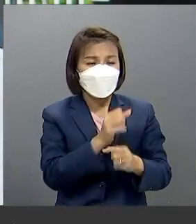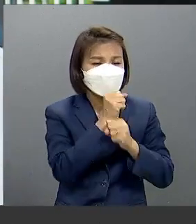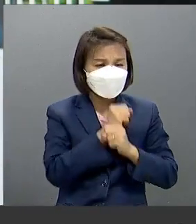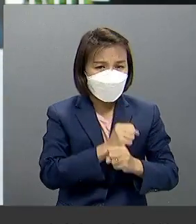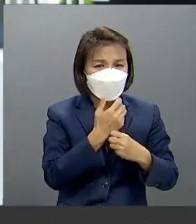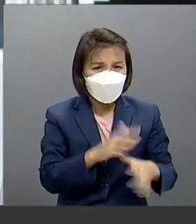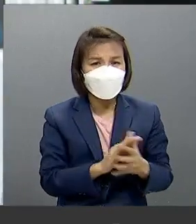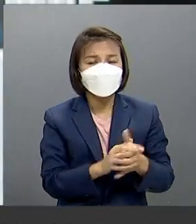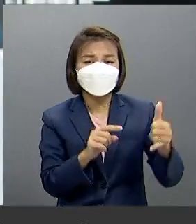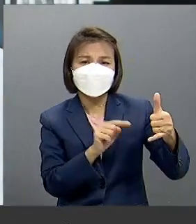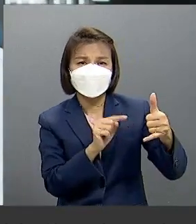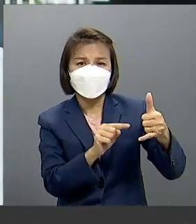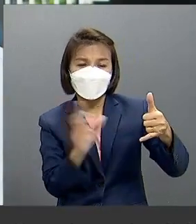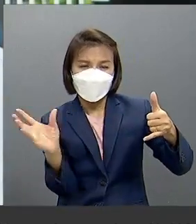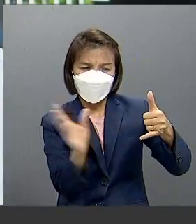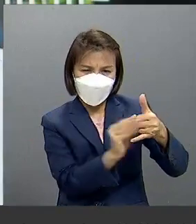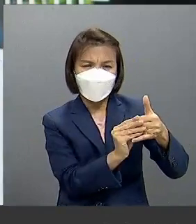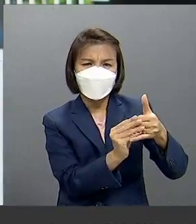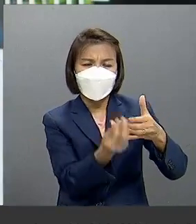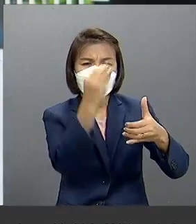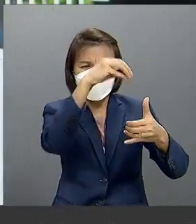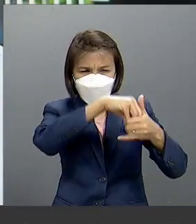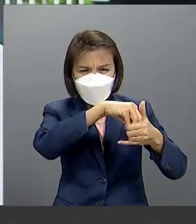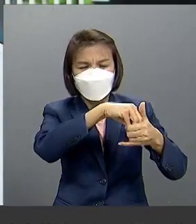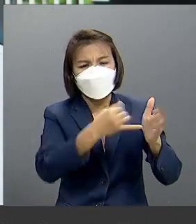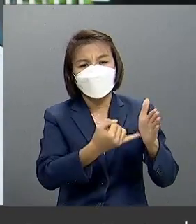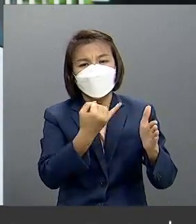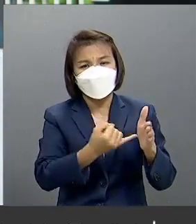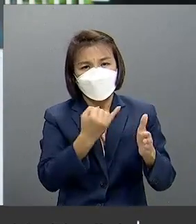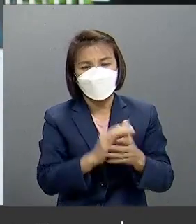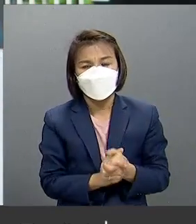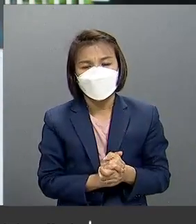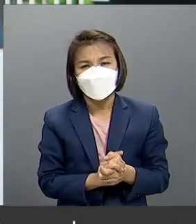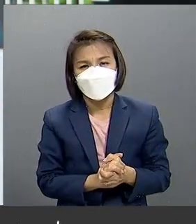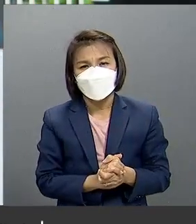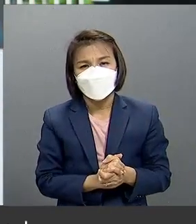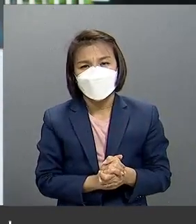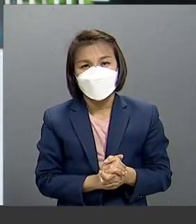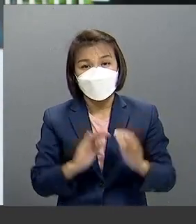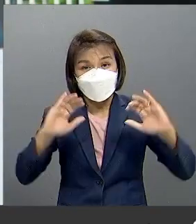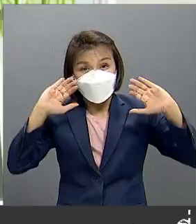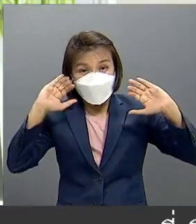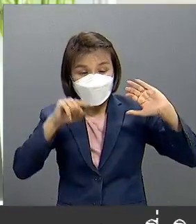ก็เป็นกลุ่มเสี่ยงเขาทั้งหมดดีใจฮะที่ทั้งรัฐบาลเขาให้กลุ่มผู้สูงอายุ